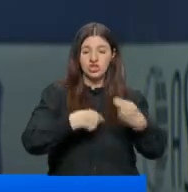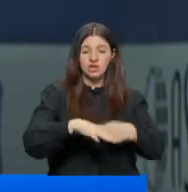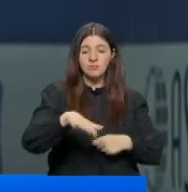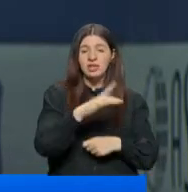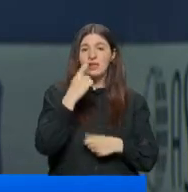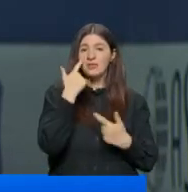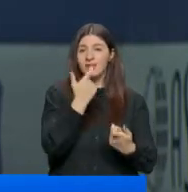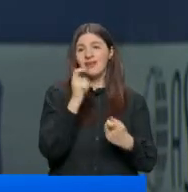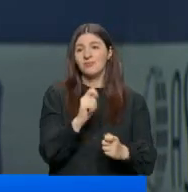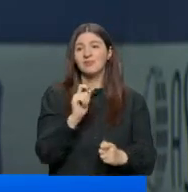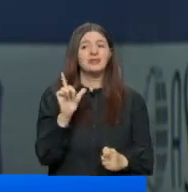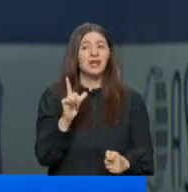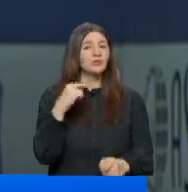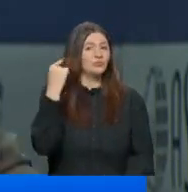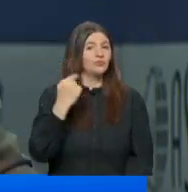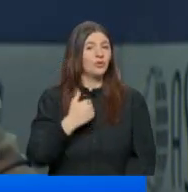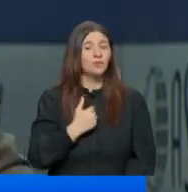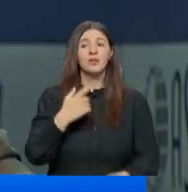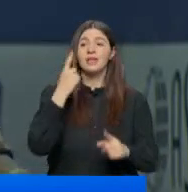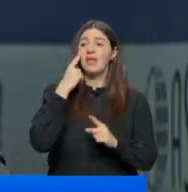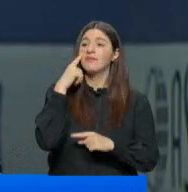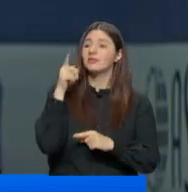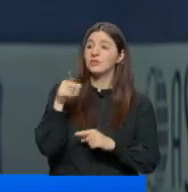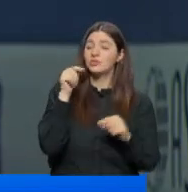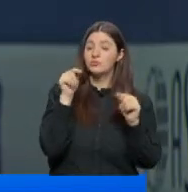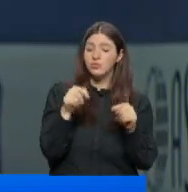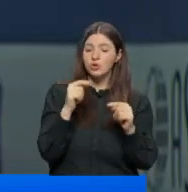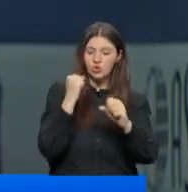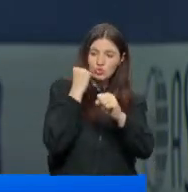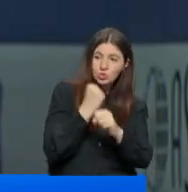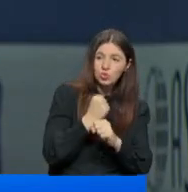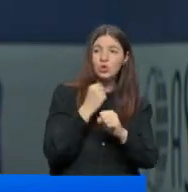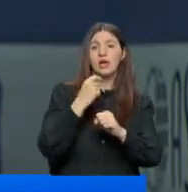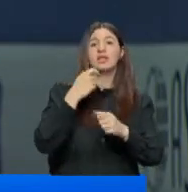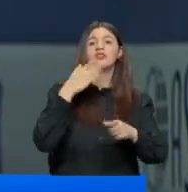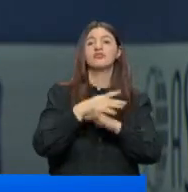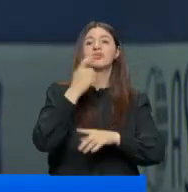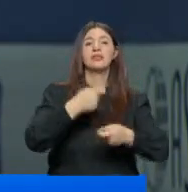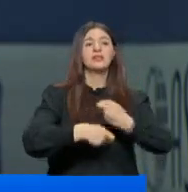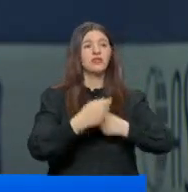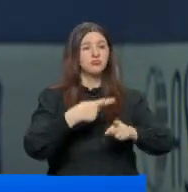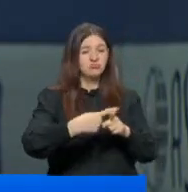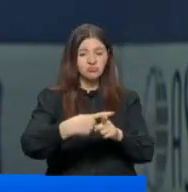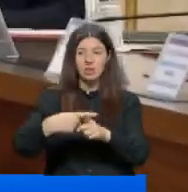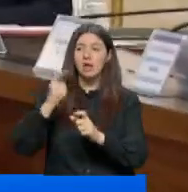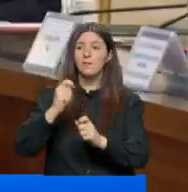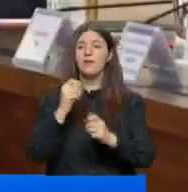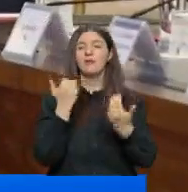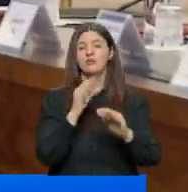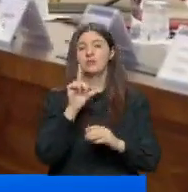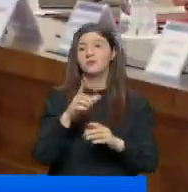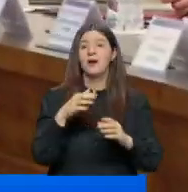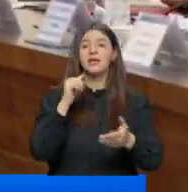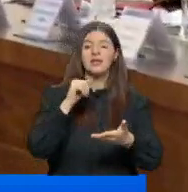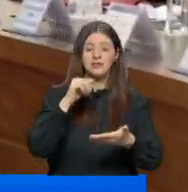işletmelerimizin de dikkate alınması gerektiğini düşünüyorum. Devletimizin bu yükü reel sektörle paylaşarak destek olmalıdır. Taraflar